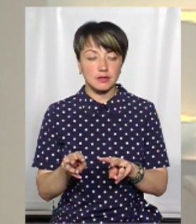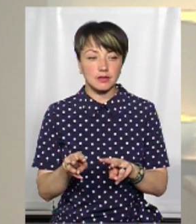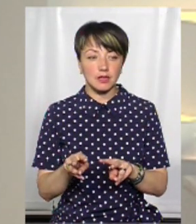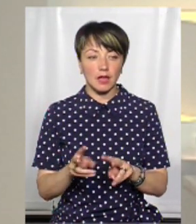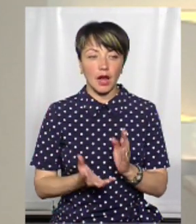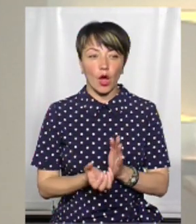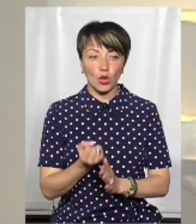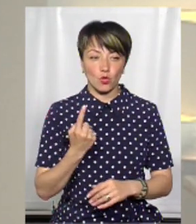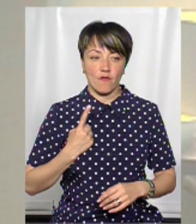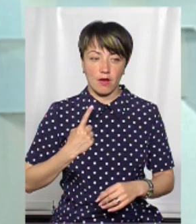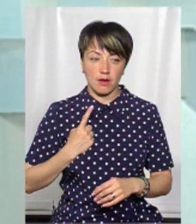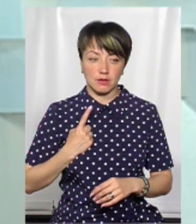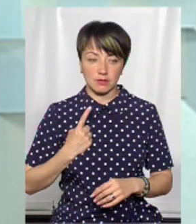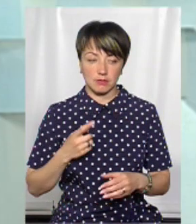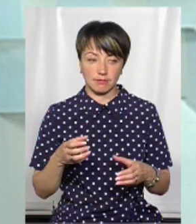спасателів,